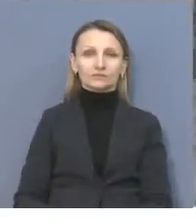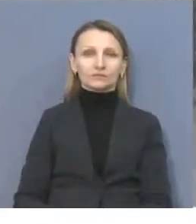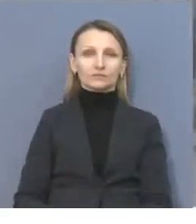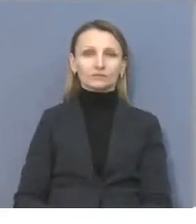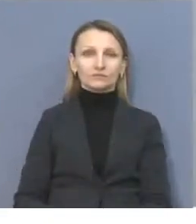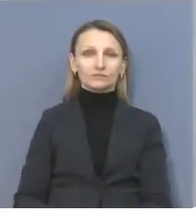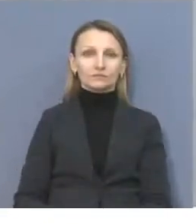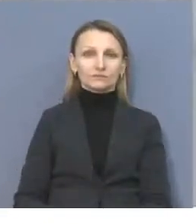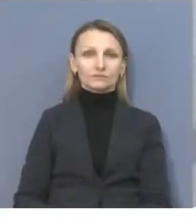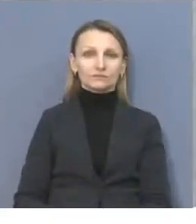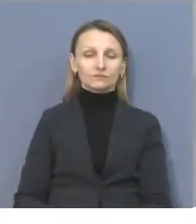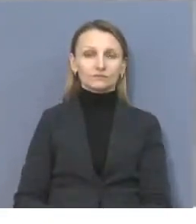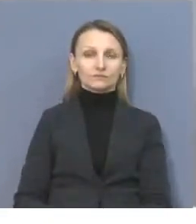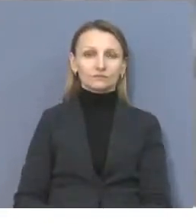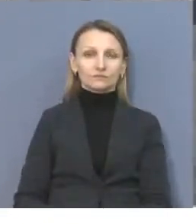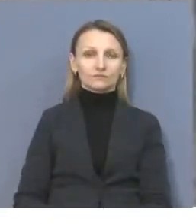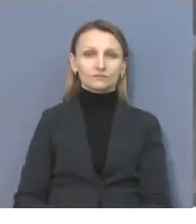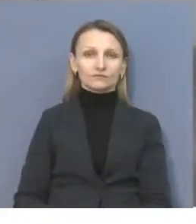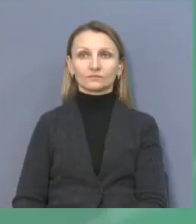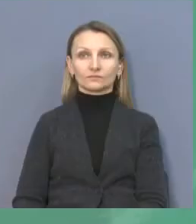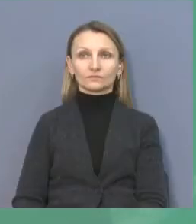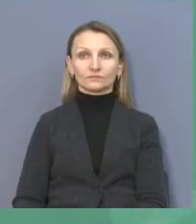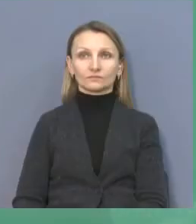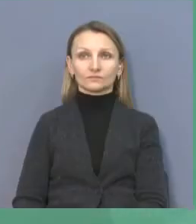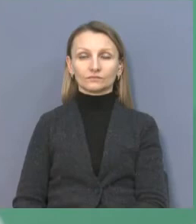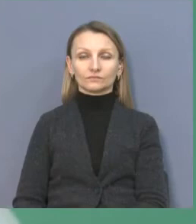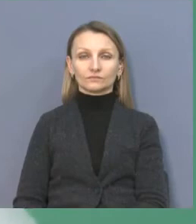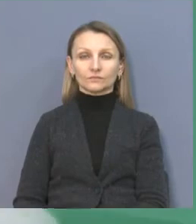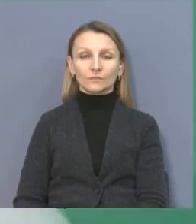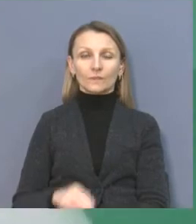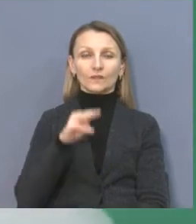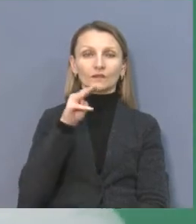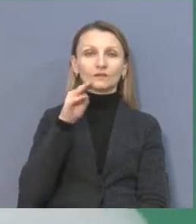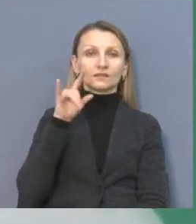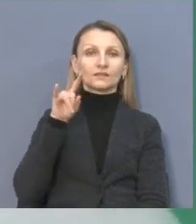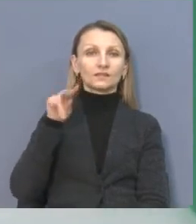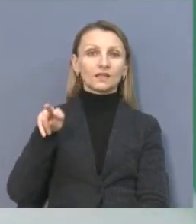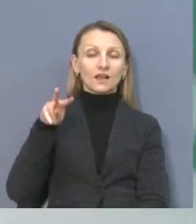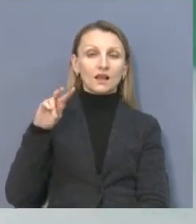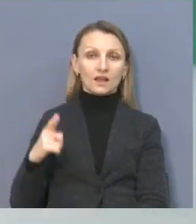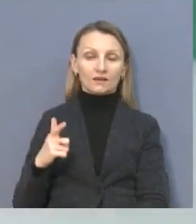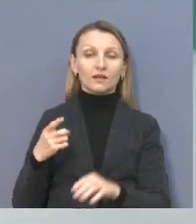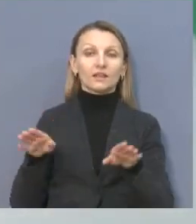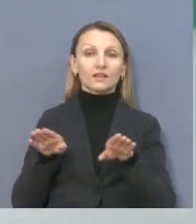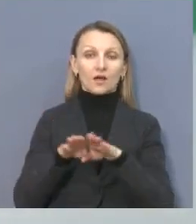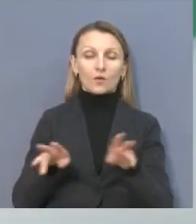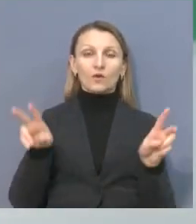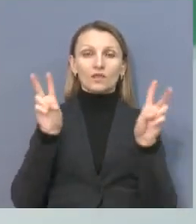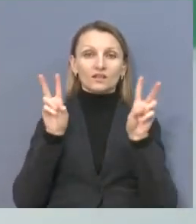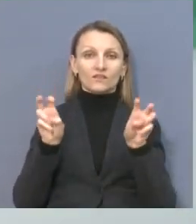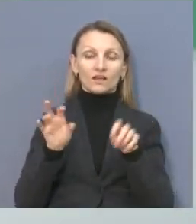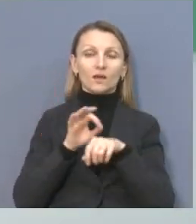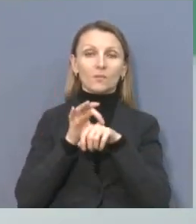верижников жамбыл болтаев вообще аппарат дельта u es язык таррега именно под таким названием в регионе